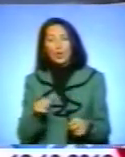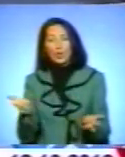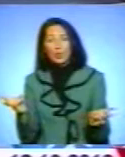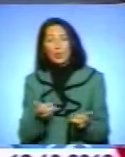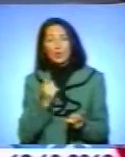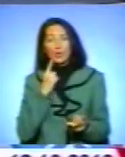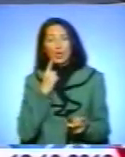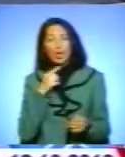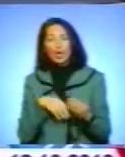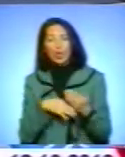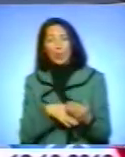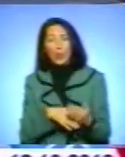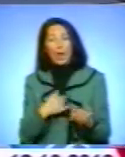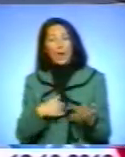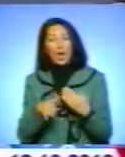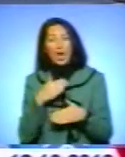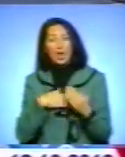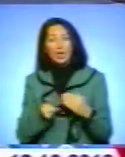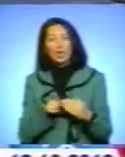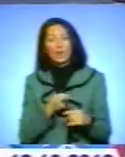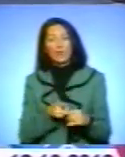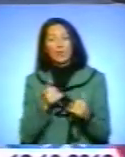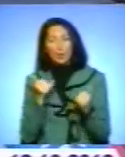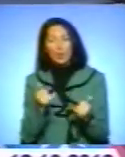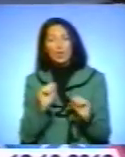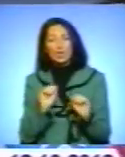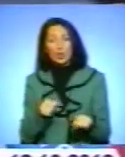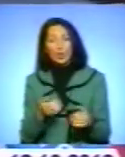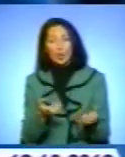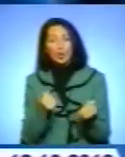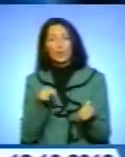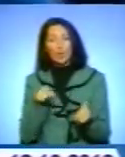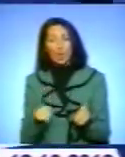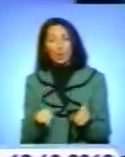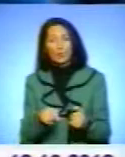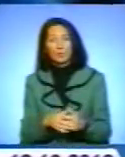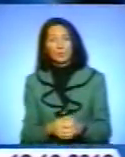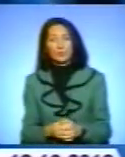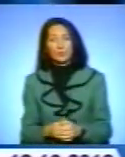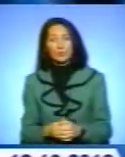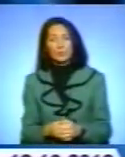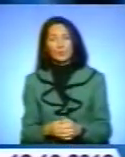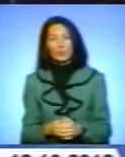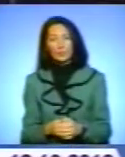стоматологічної допомоги, і ми раді, що від сьогодні вони зможуть отримувати її тут.